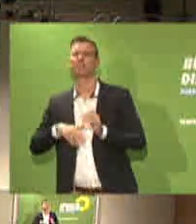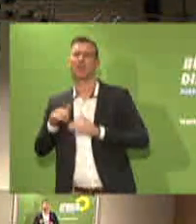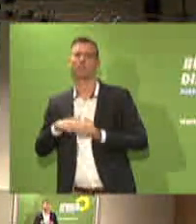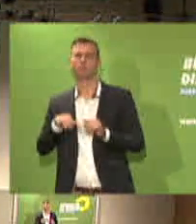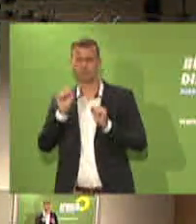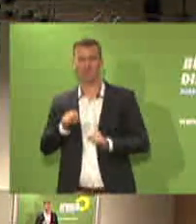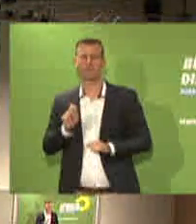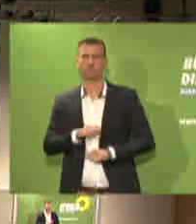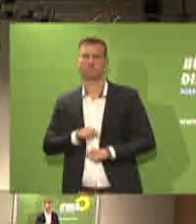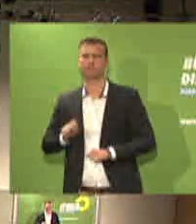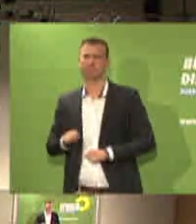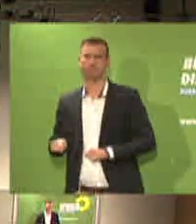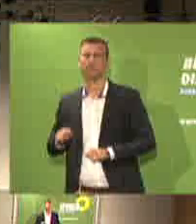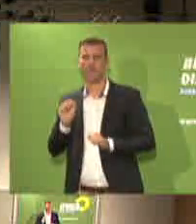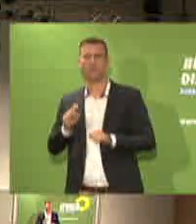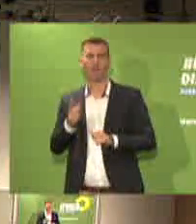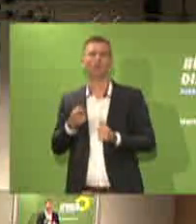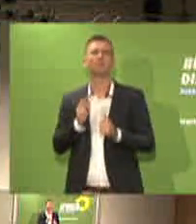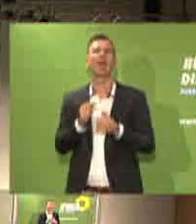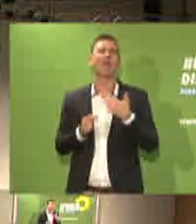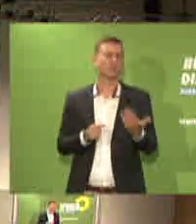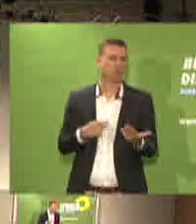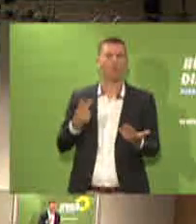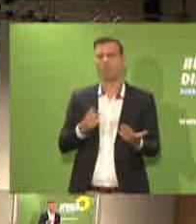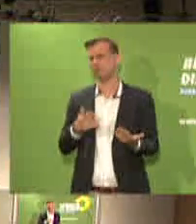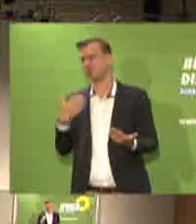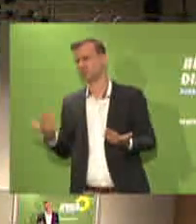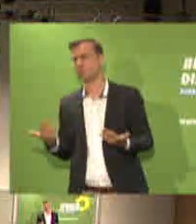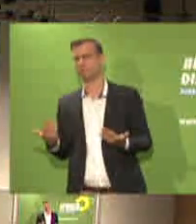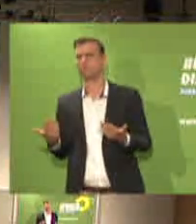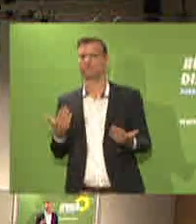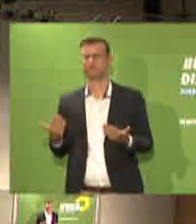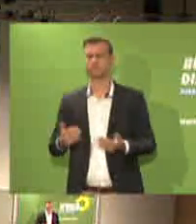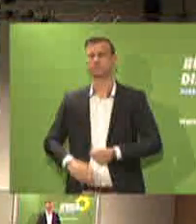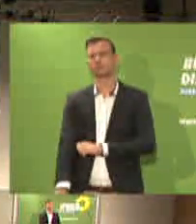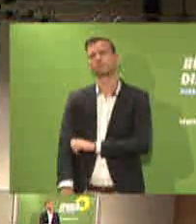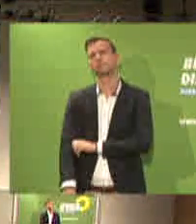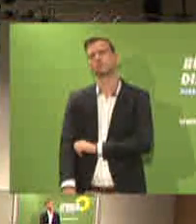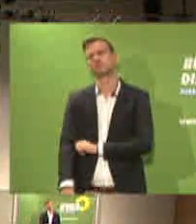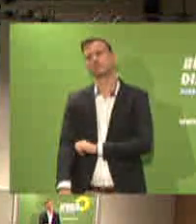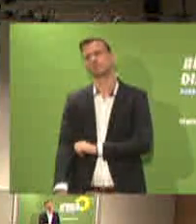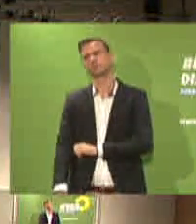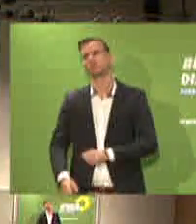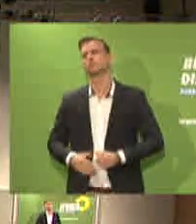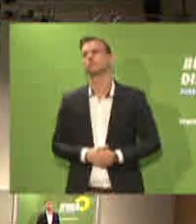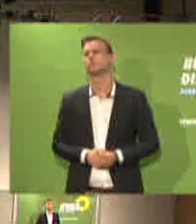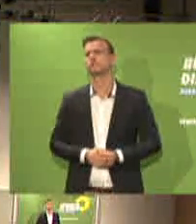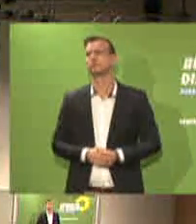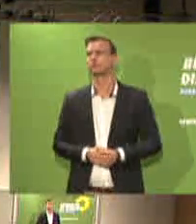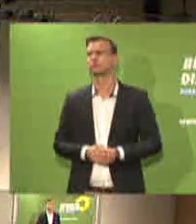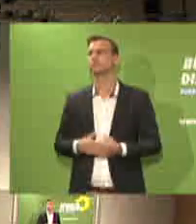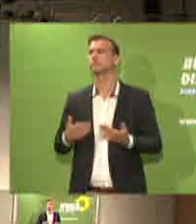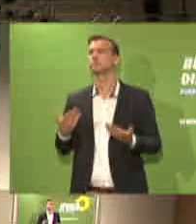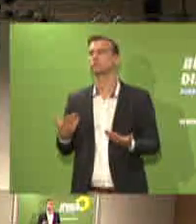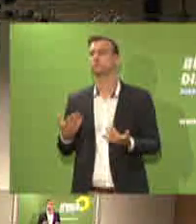Enthaltung hier ankreuzen. Das ist also ein Entweder-Oder. Und das ist jetzt an der